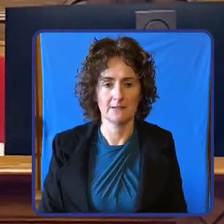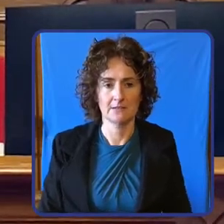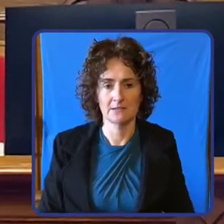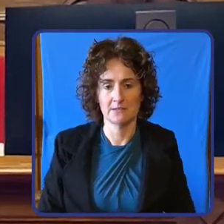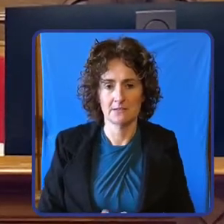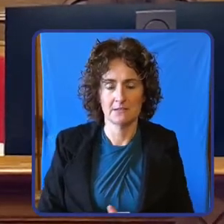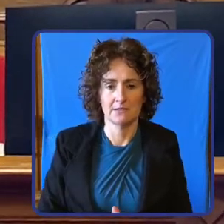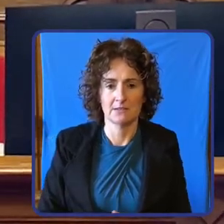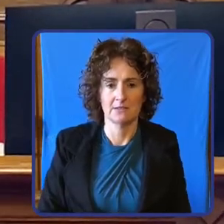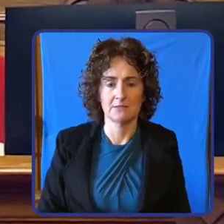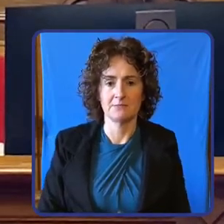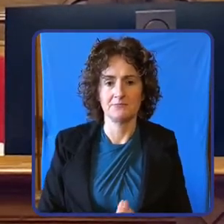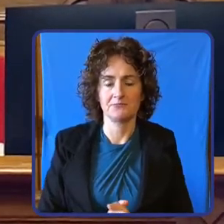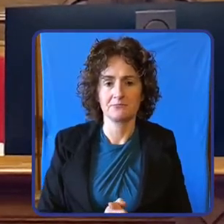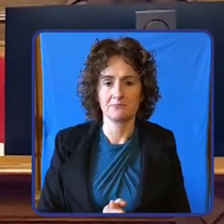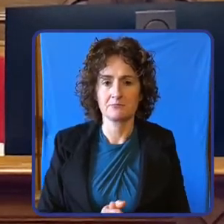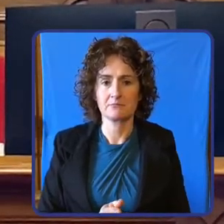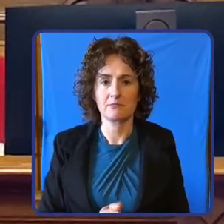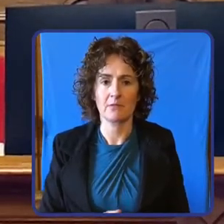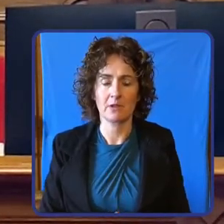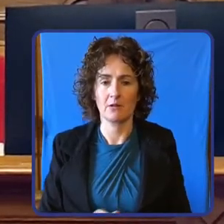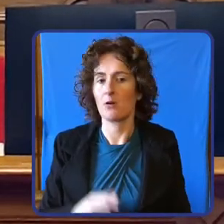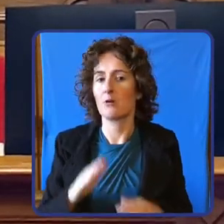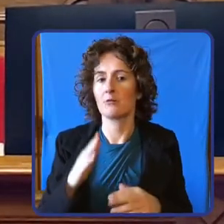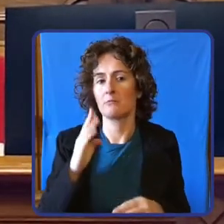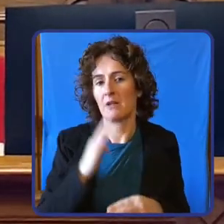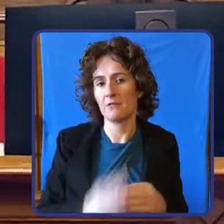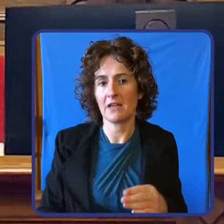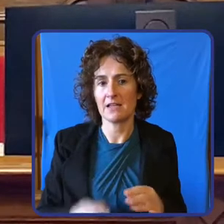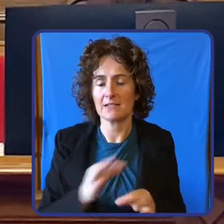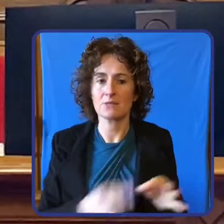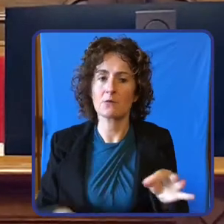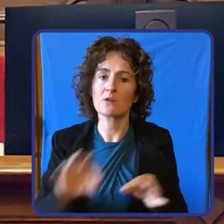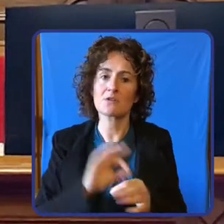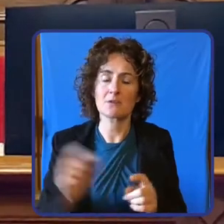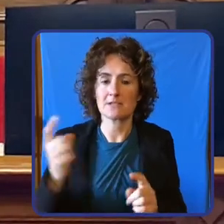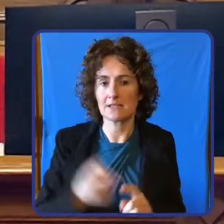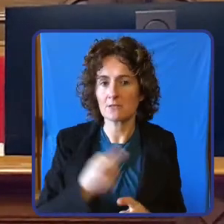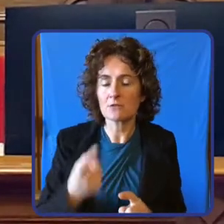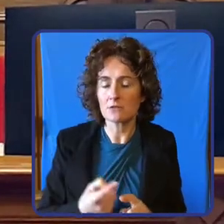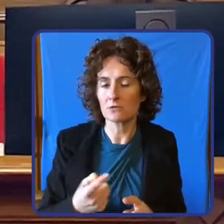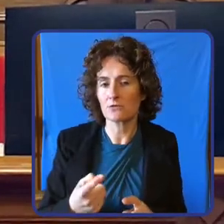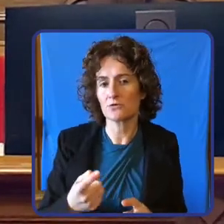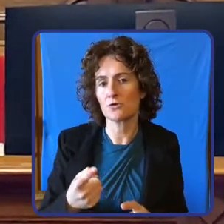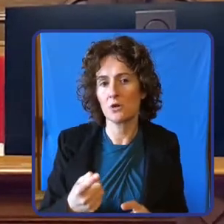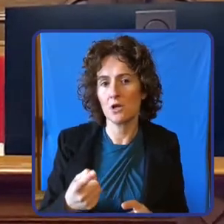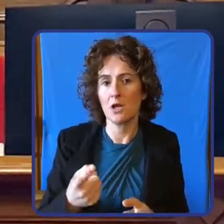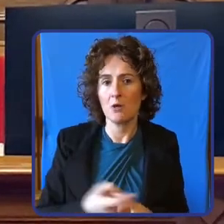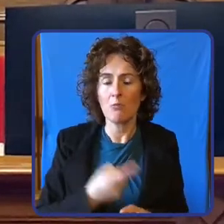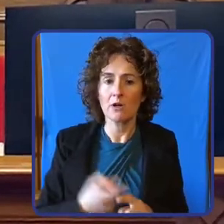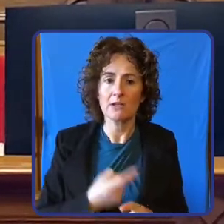a személyeskedést és az országos politizálást és érintettség okán való